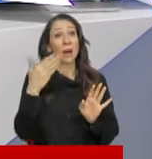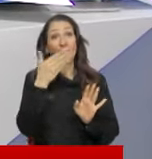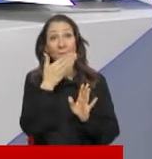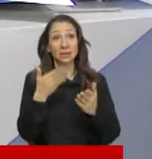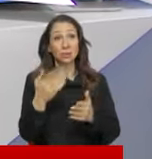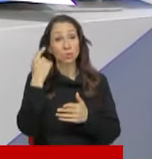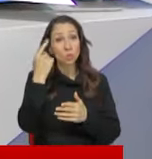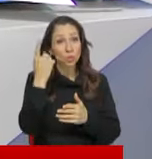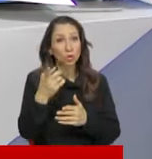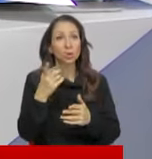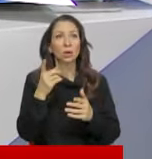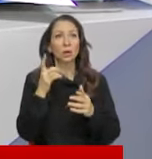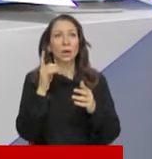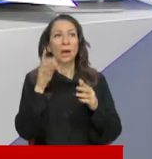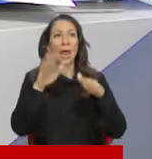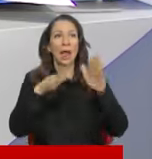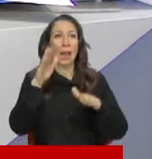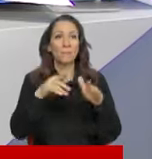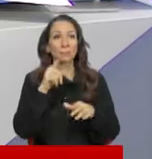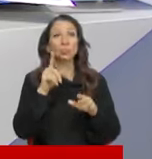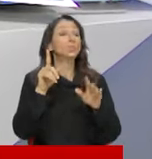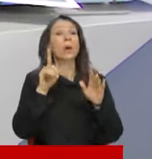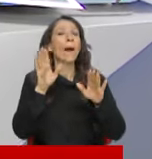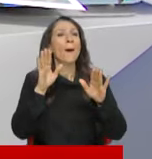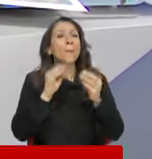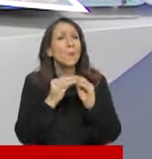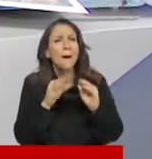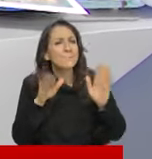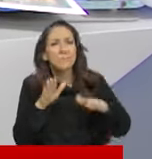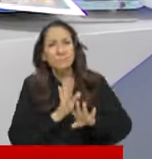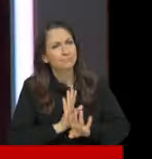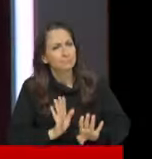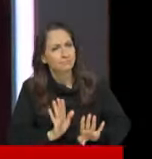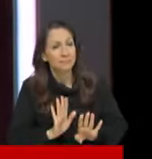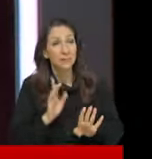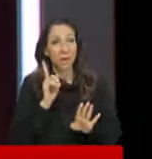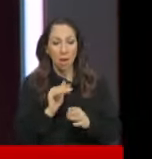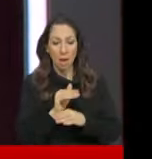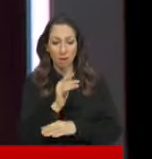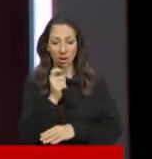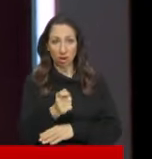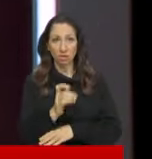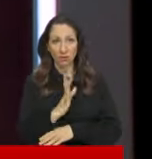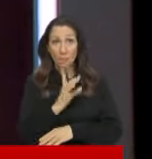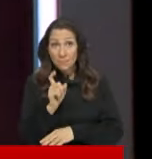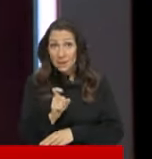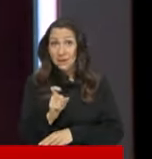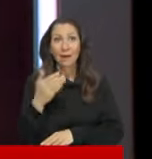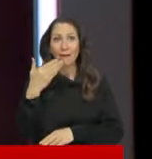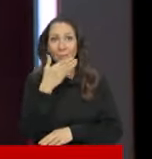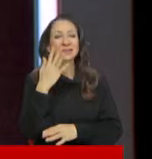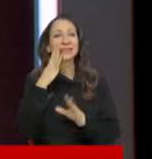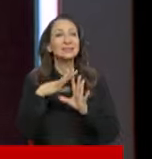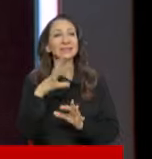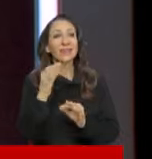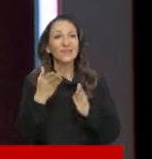günü düşünün ki Propaganda yapılıyor şöyle mesele propaganda Hı şimdi hayatın mı Ramazan